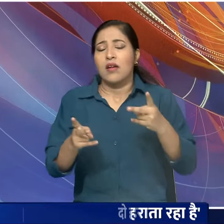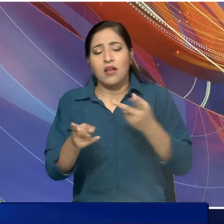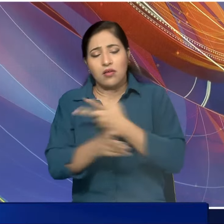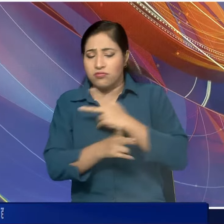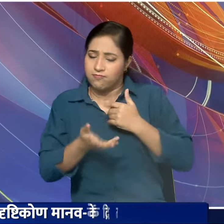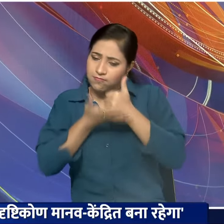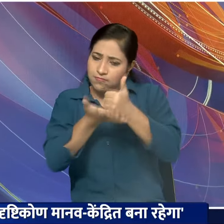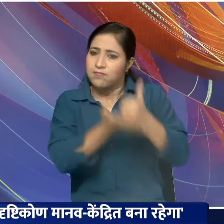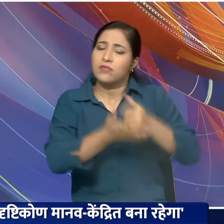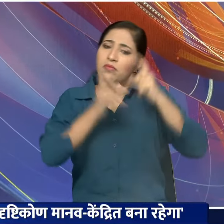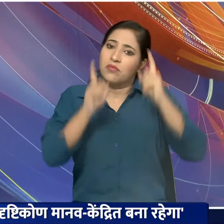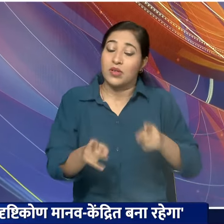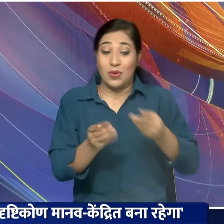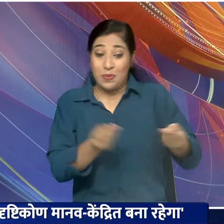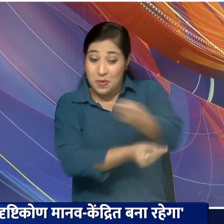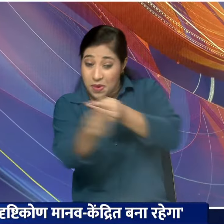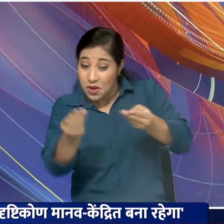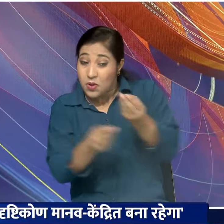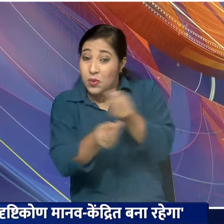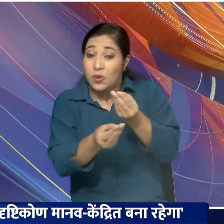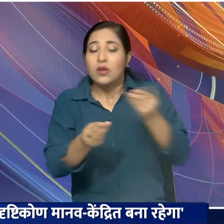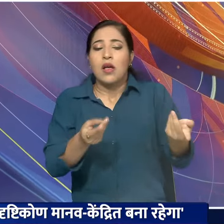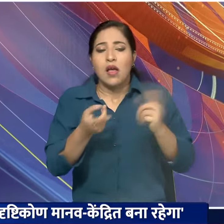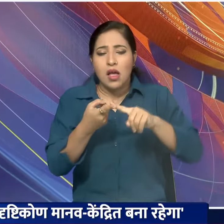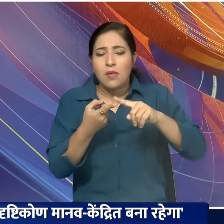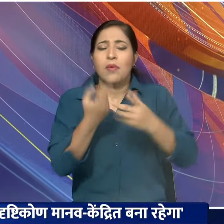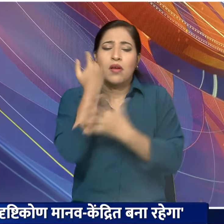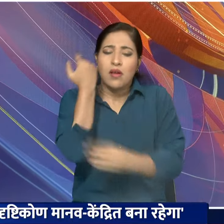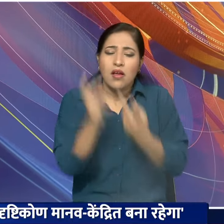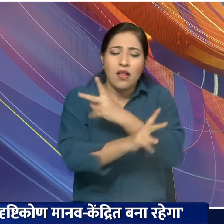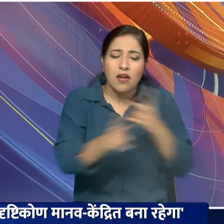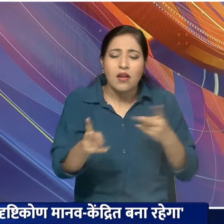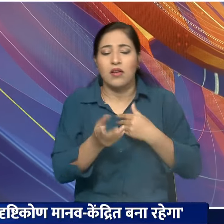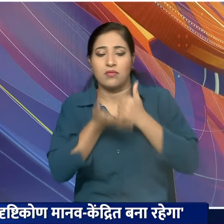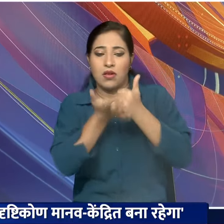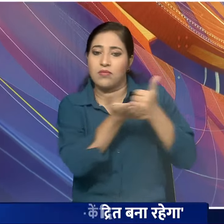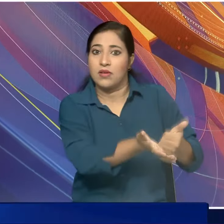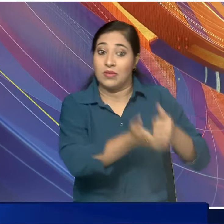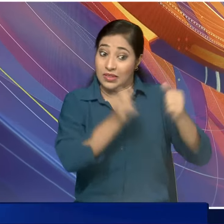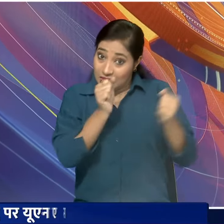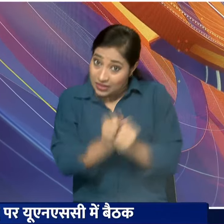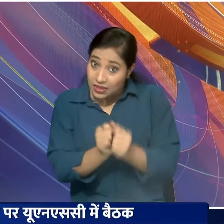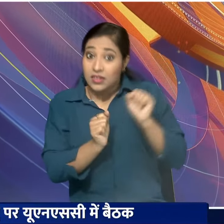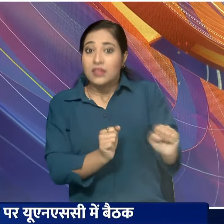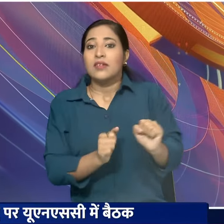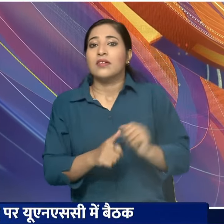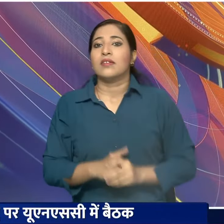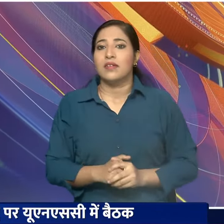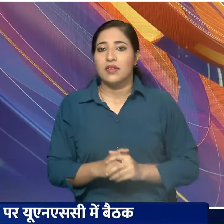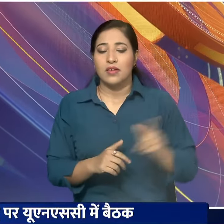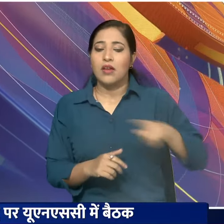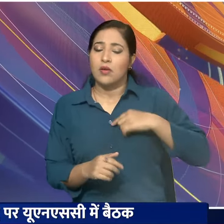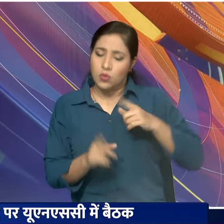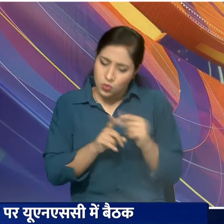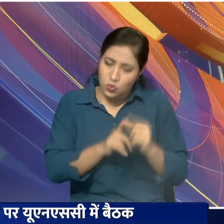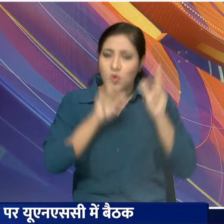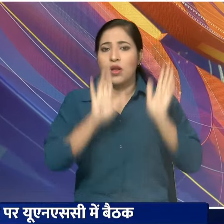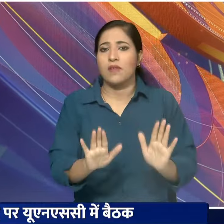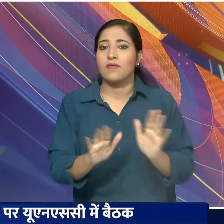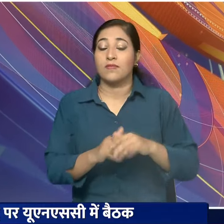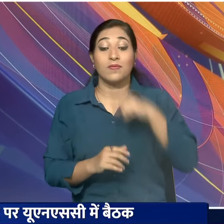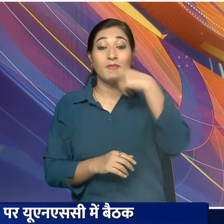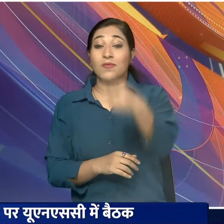में अपने कुछ पड़ोसियों को आर्थिक सहायता प्रदान करने के साथ साथ ये काम कर रहे हैं। और उन्होंने